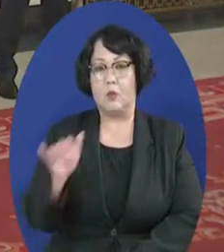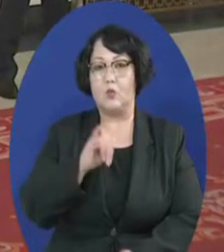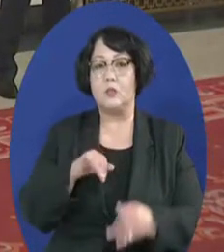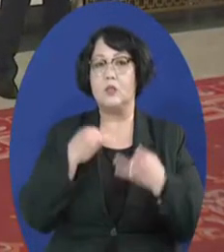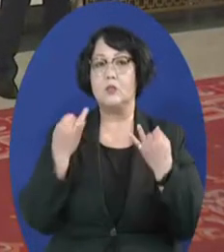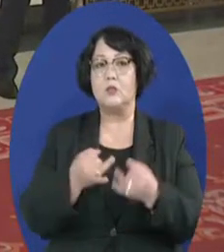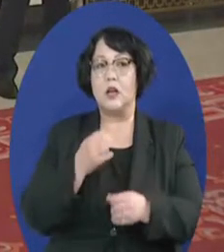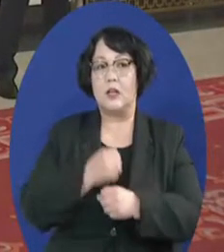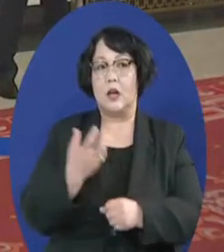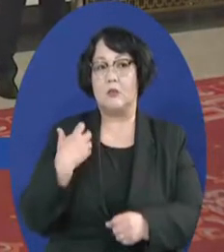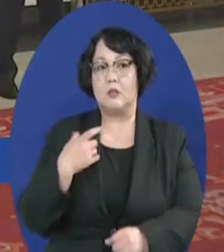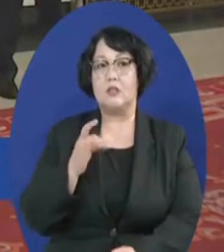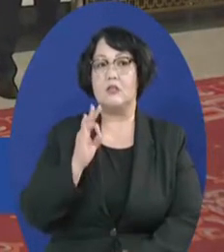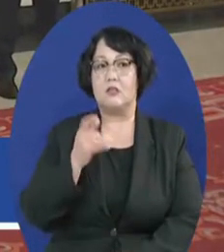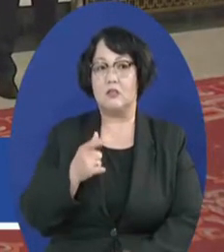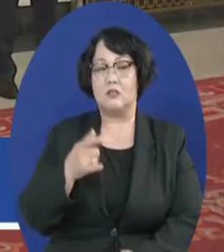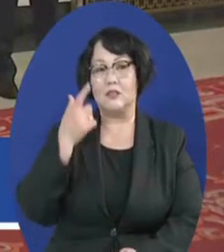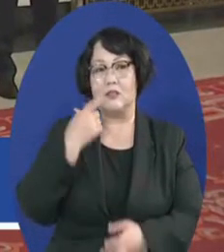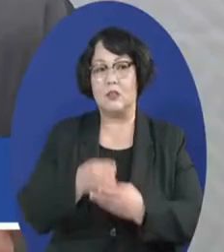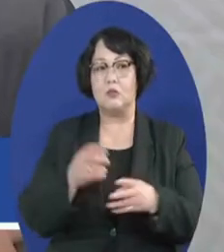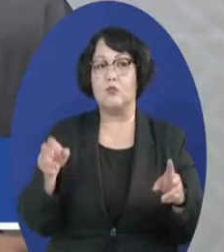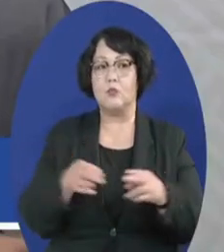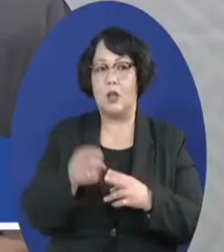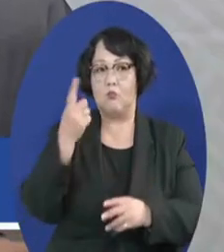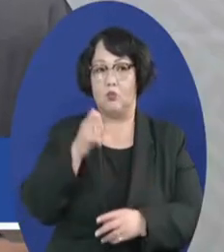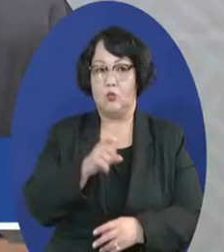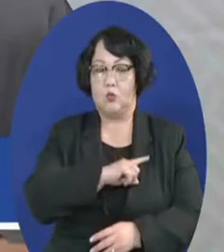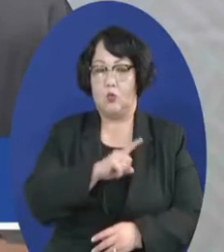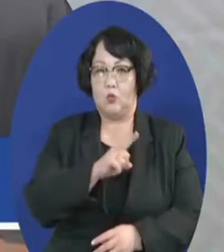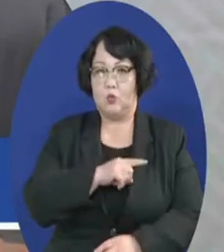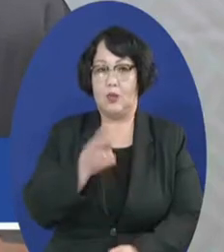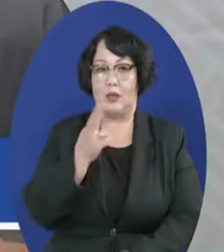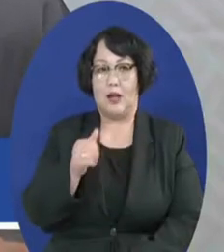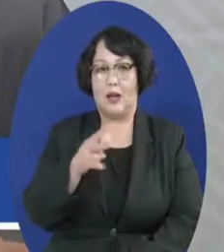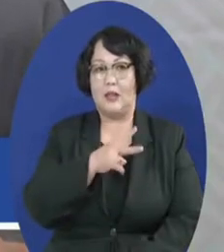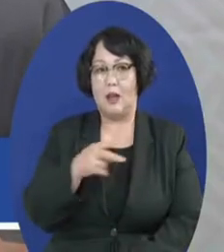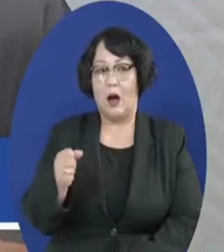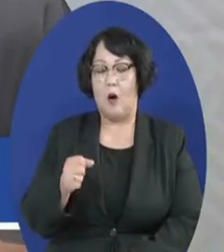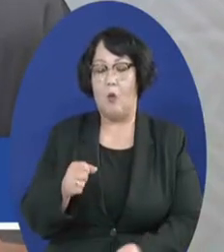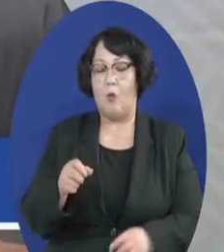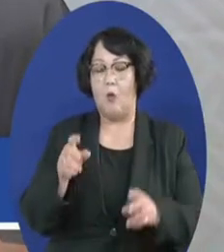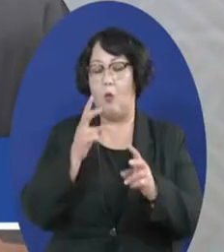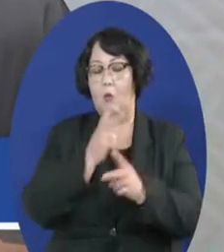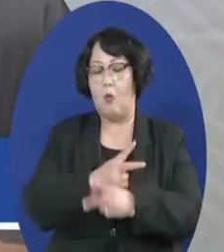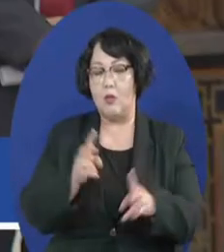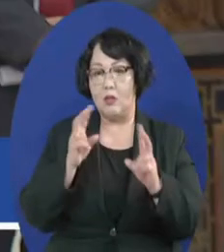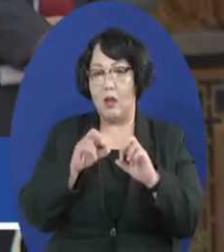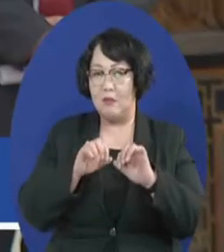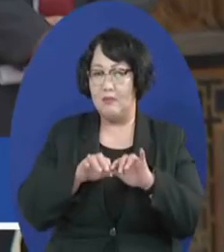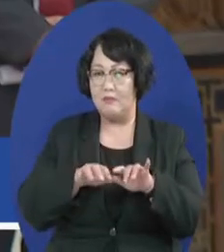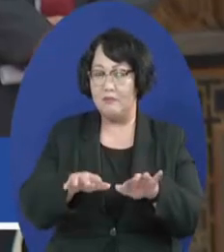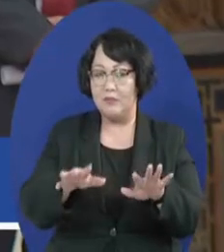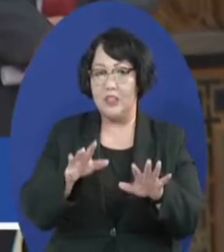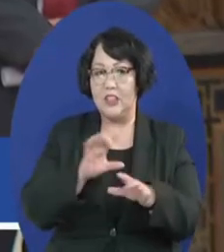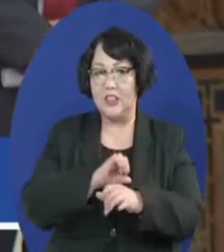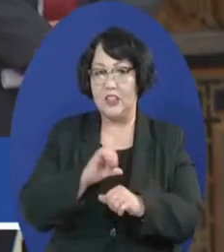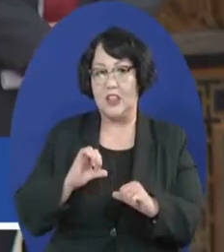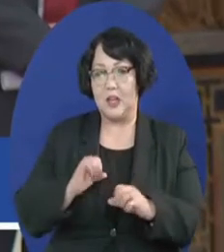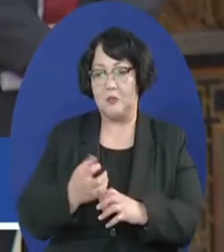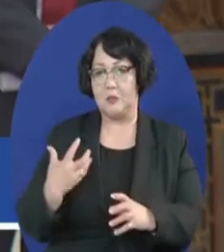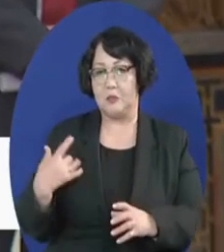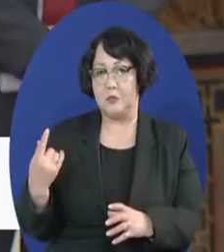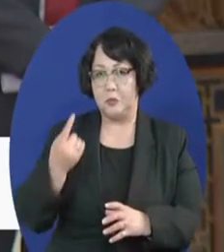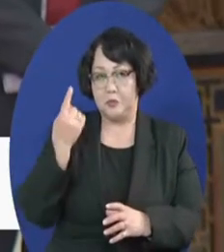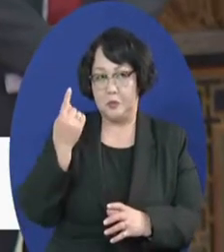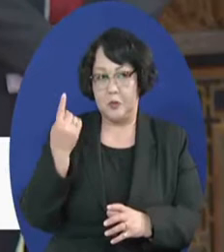Улсын хурлын ажлын эсгийн гишүүдийн санал дүгнэлтэнд хамгийн түрүүнд дархлаажуулалтын хуульд давхар зүйн заалтыг илүү наривчилж, иргэдийг хариуцлагажуулах,